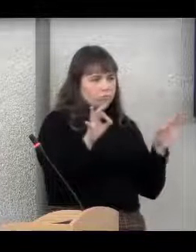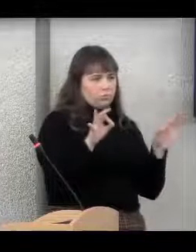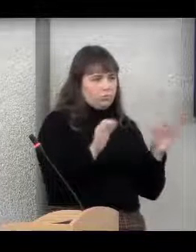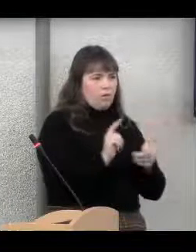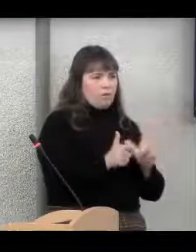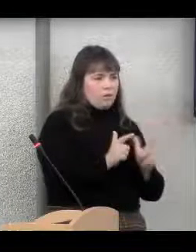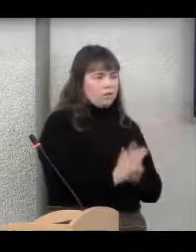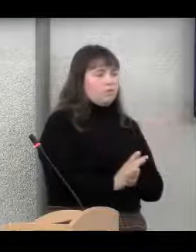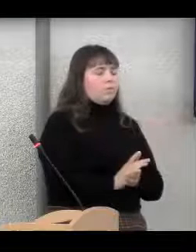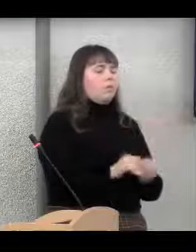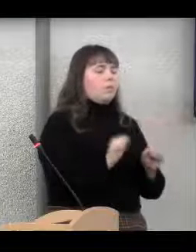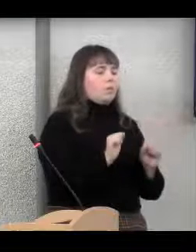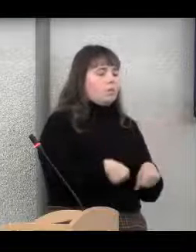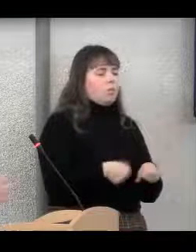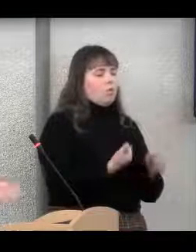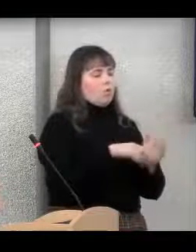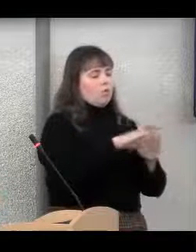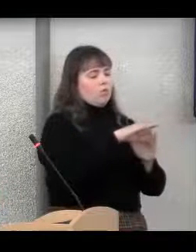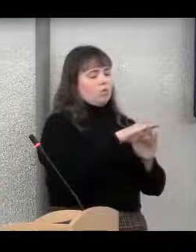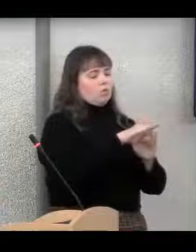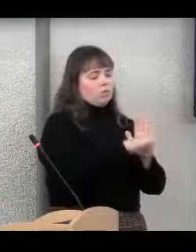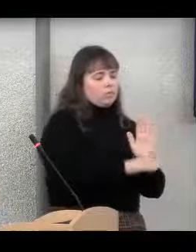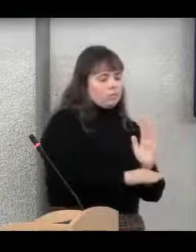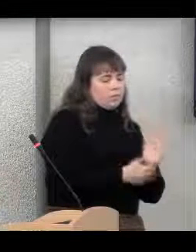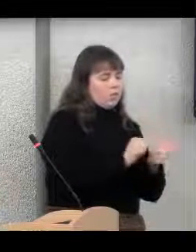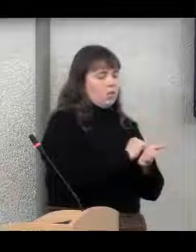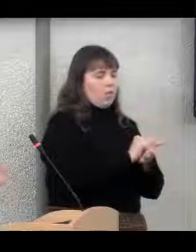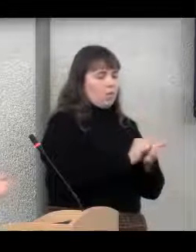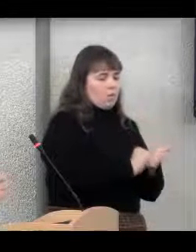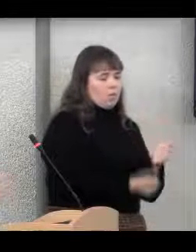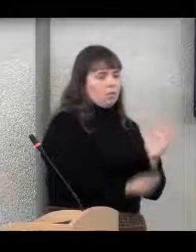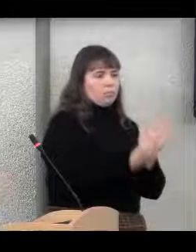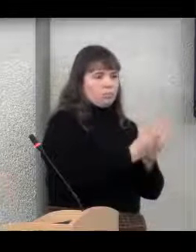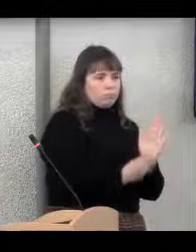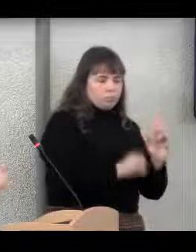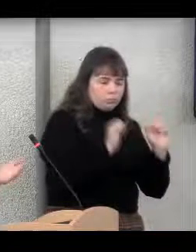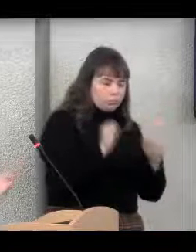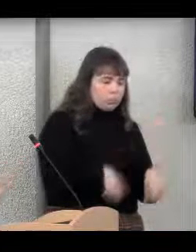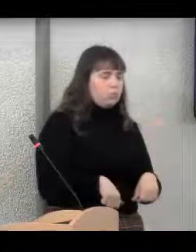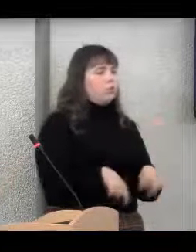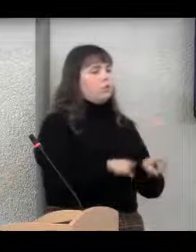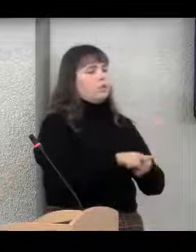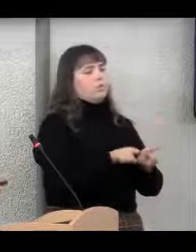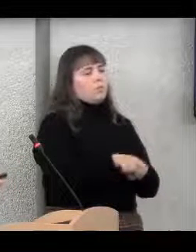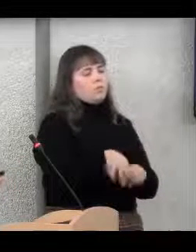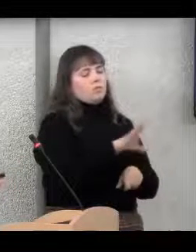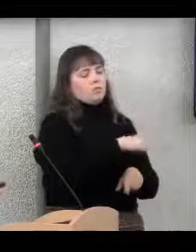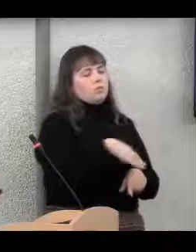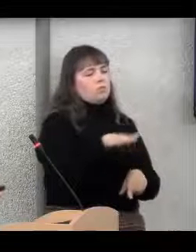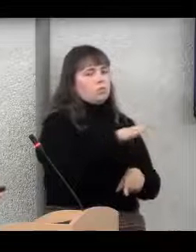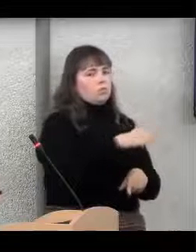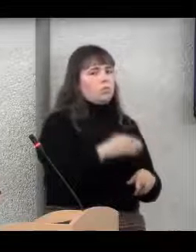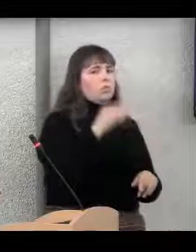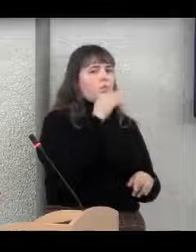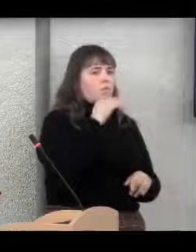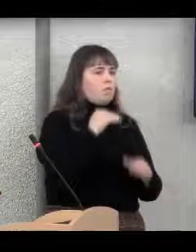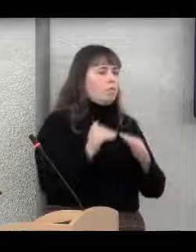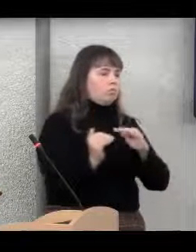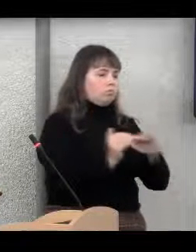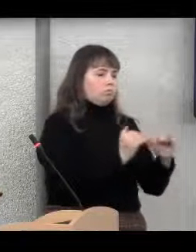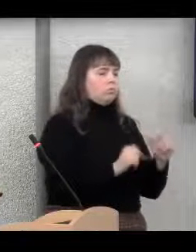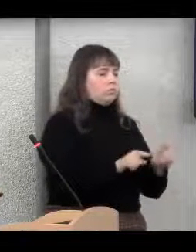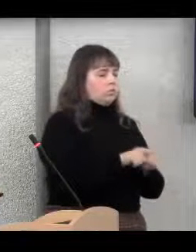teisės aktuose ir taip pat užtikrina jo vienodą vartojimą visuomenėje ir leidžia geriau suprasti